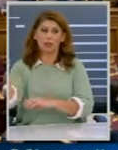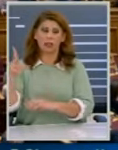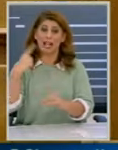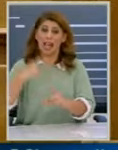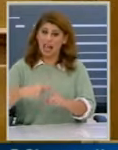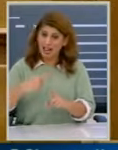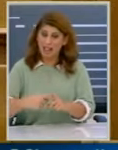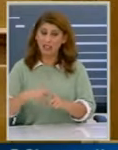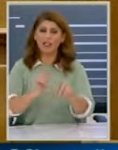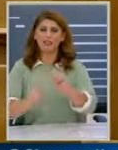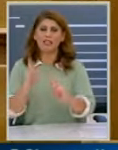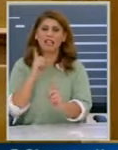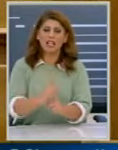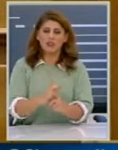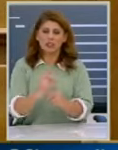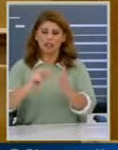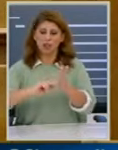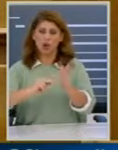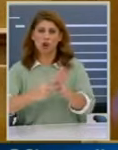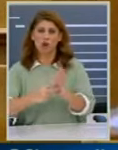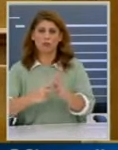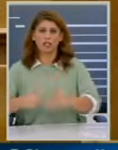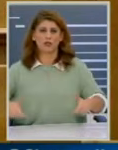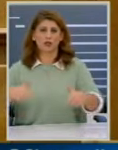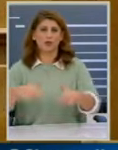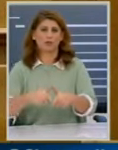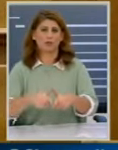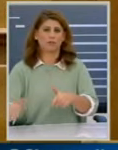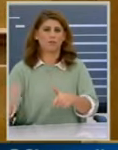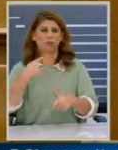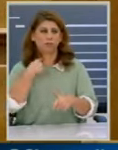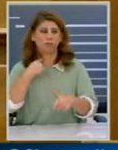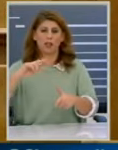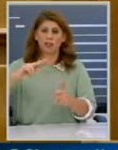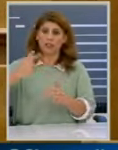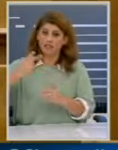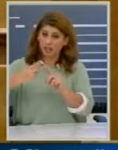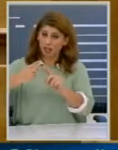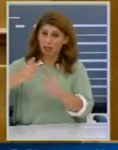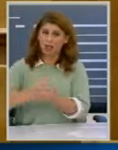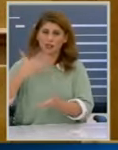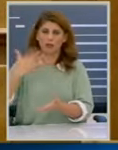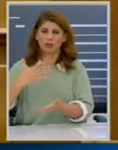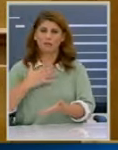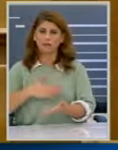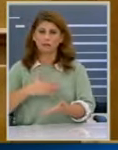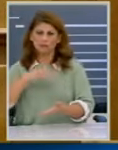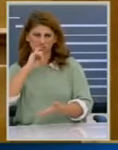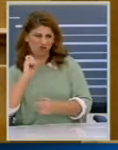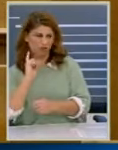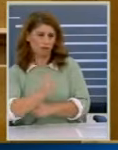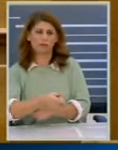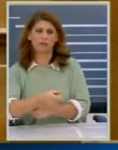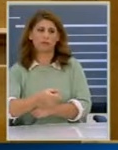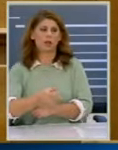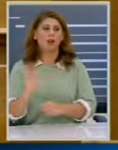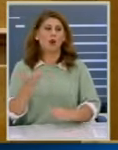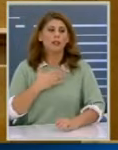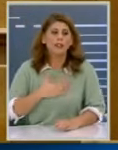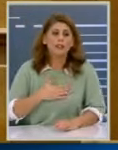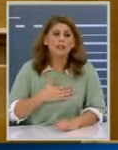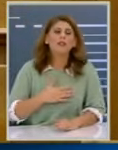ειδική οικονομική ζώνη. Να αποτύχει η δεύτερη αξιολόγηση, να επιβάλλουν τις επιδιώξεις τους οι πιστωτές, να επιβάλλουν